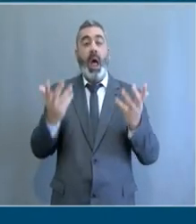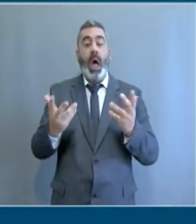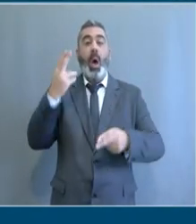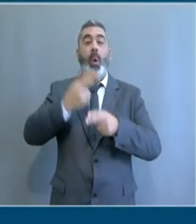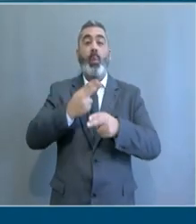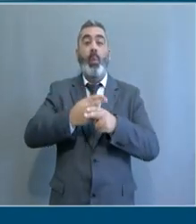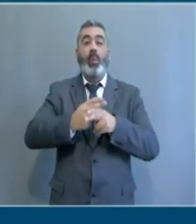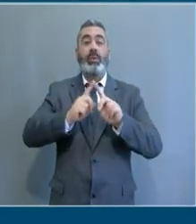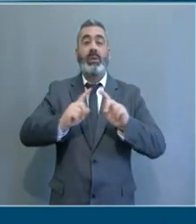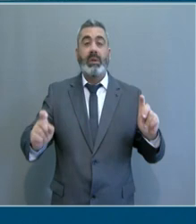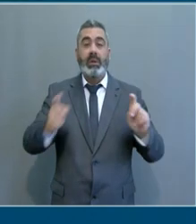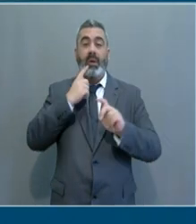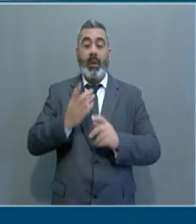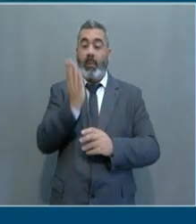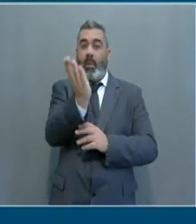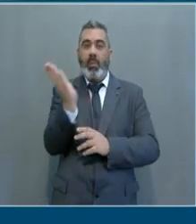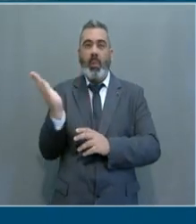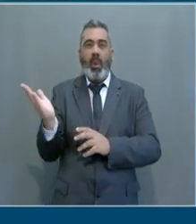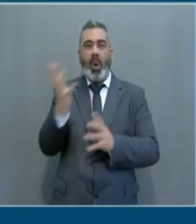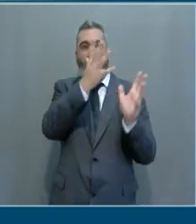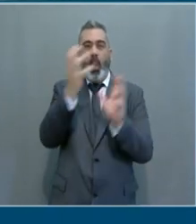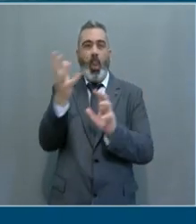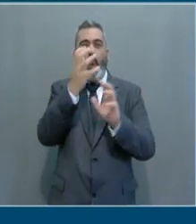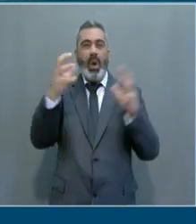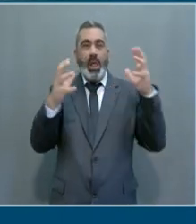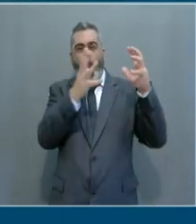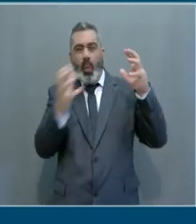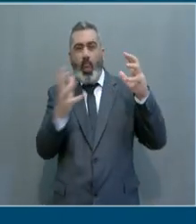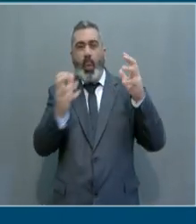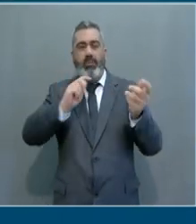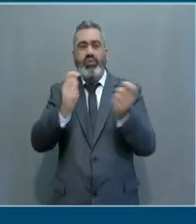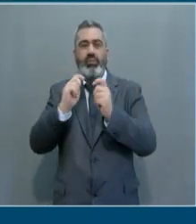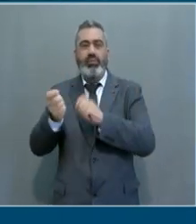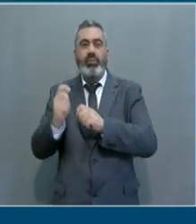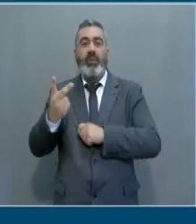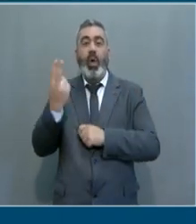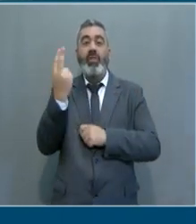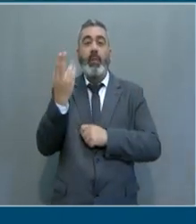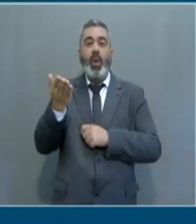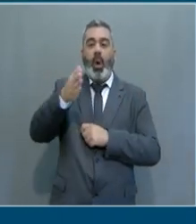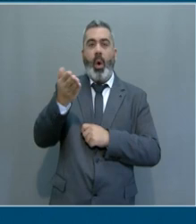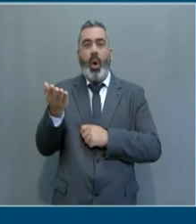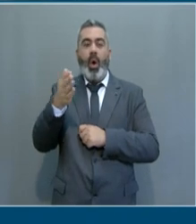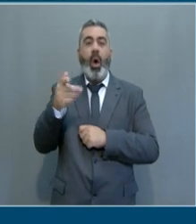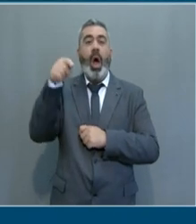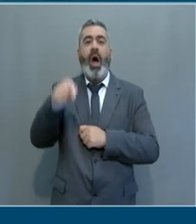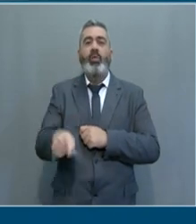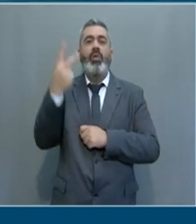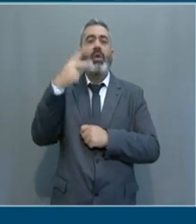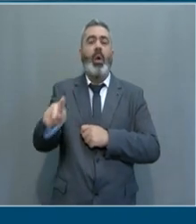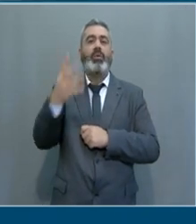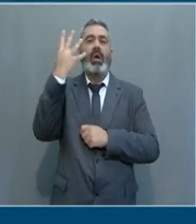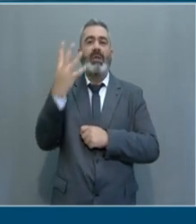τα μεγαλύτερα φωτοβολταϊκά πάρκα της Ευρώπης, με πλαίσια διπλής όψεως συνολικής ισχύος